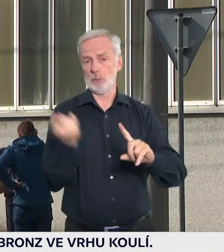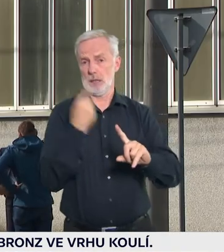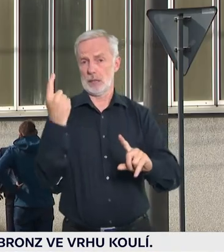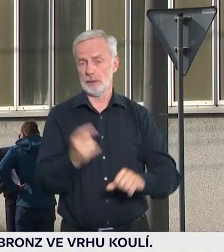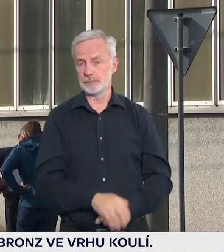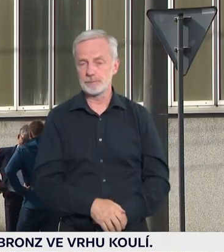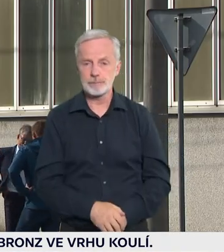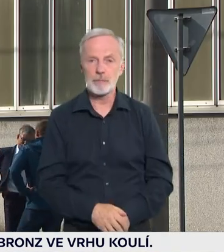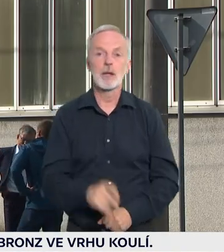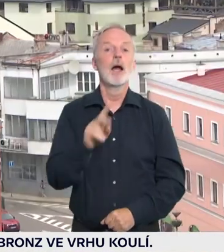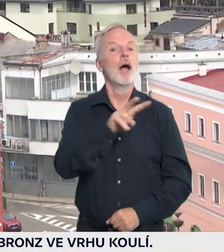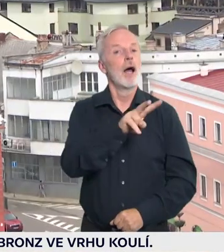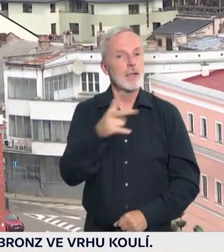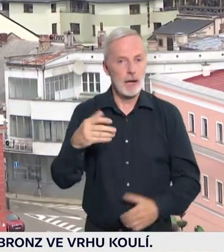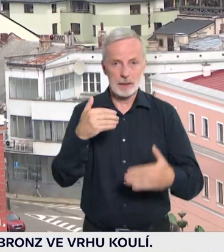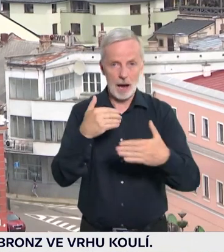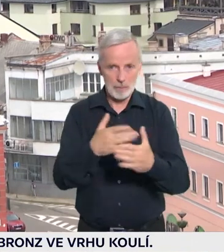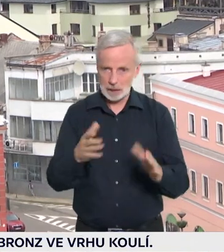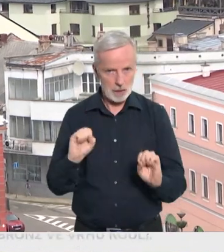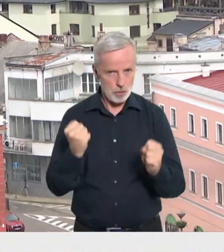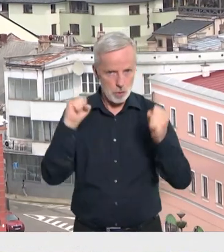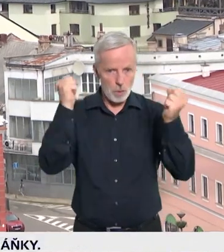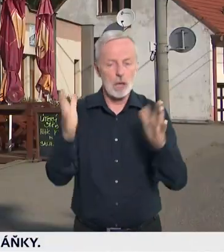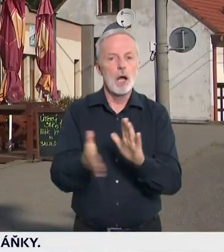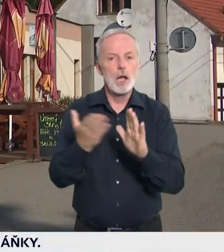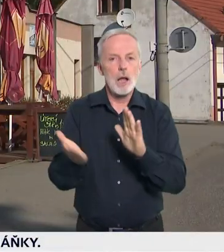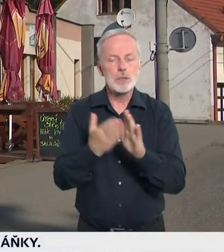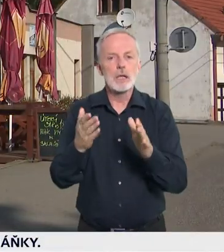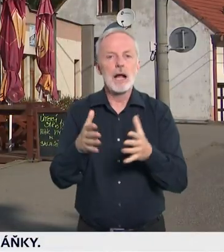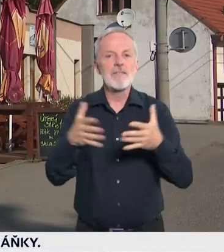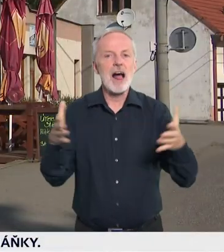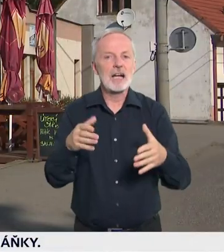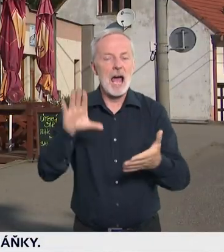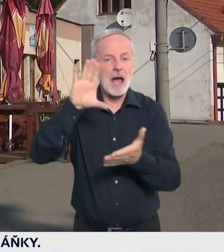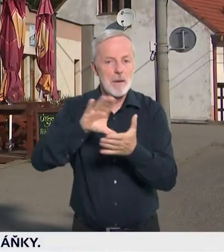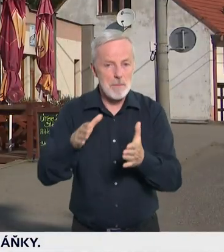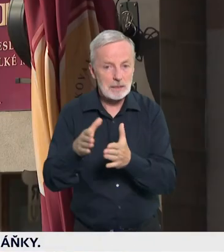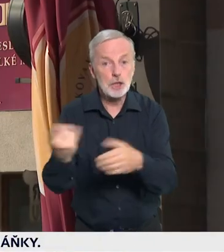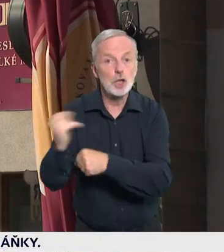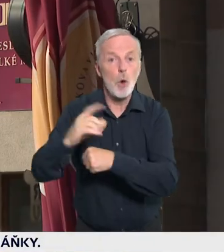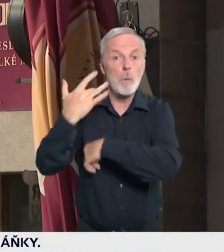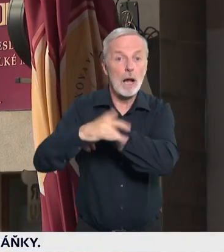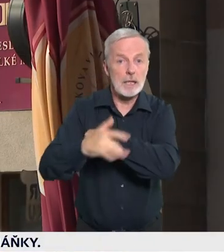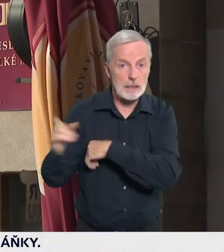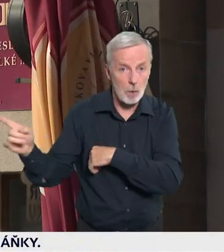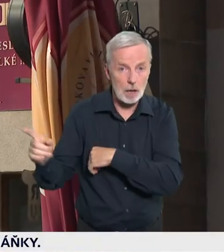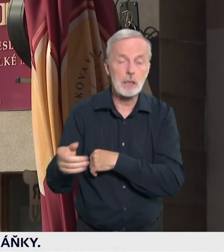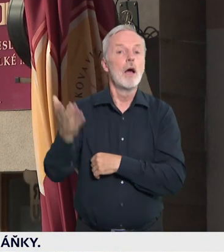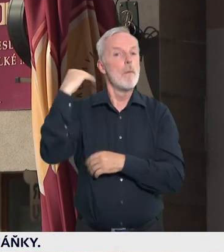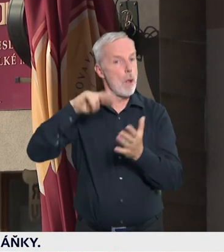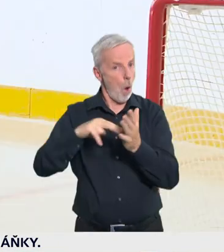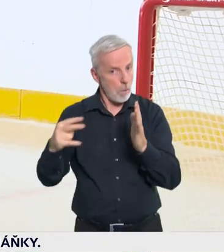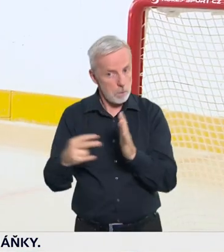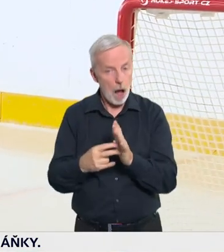Pro některá města rána pod pás. Například radnice ve Velkém Meziříčí tady koupila i přilehlou hospodu, aby podle původního plánu na